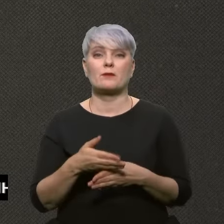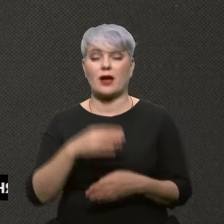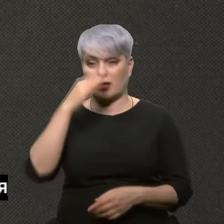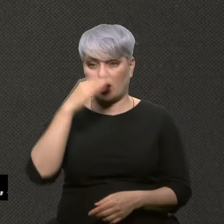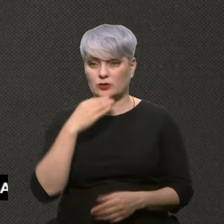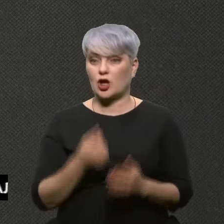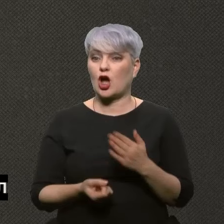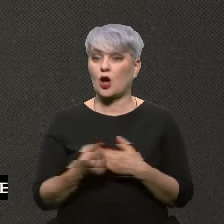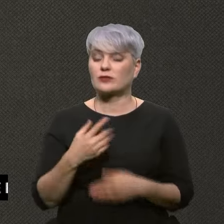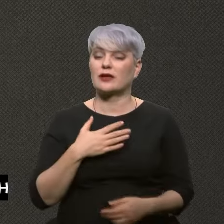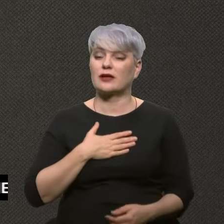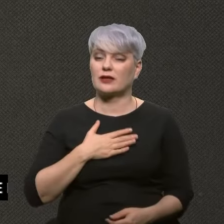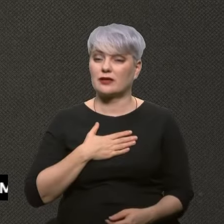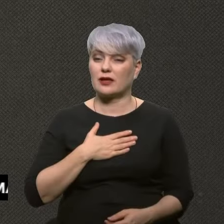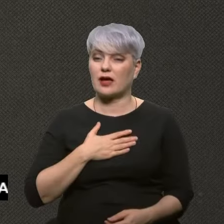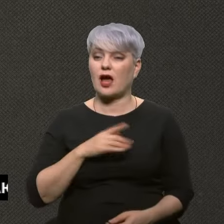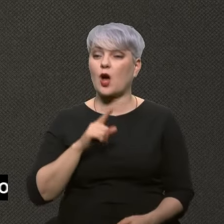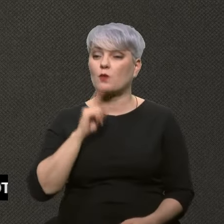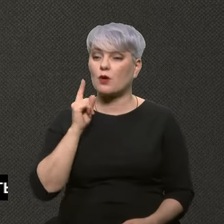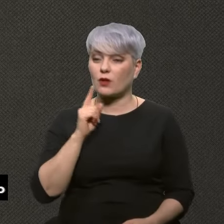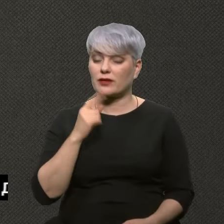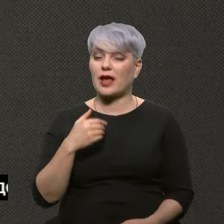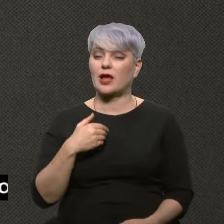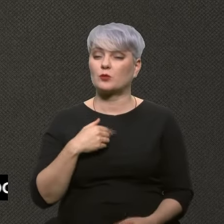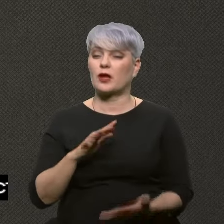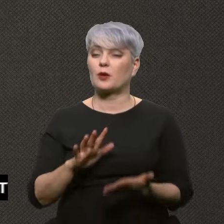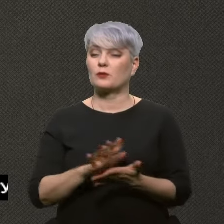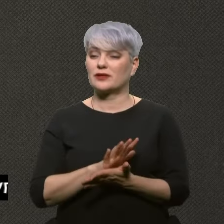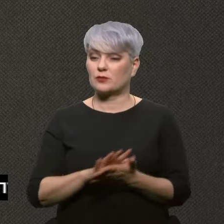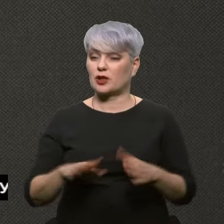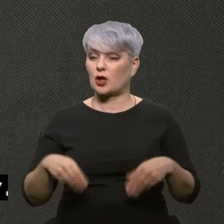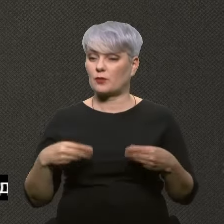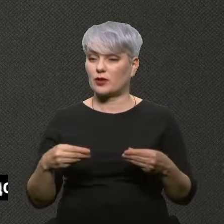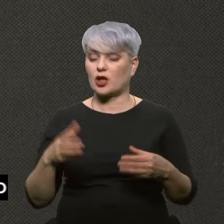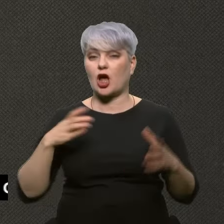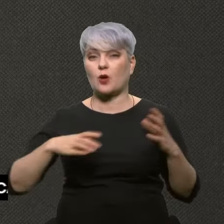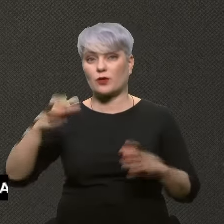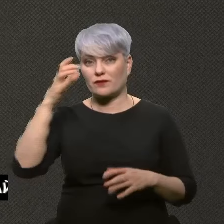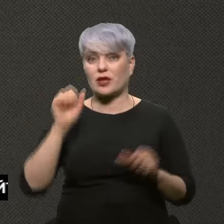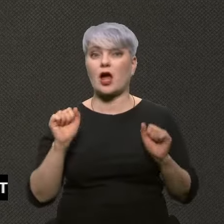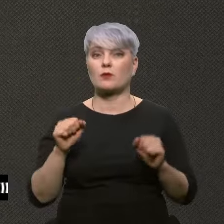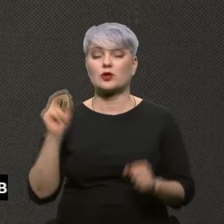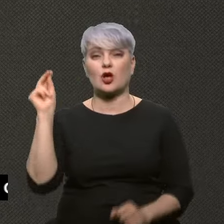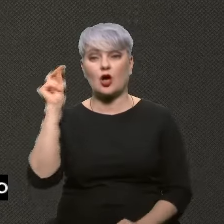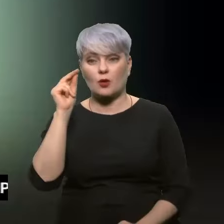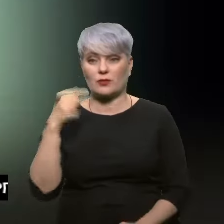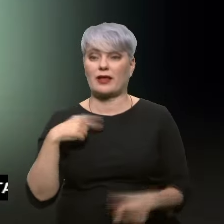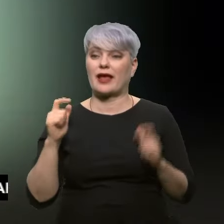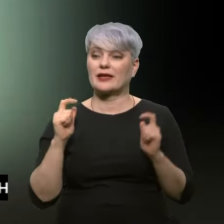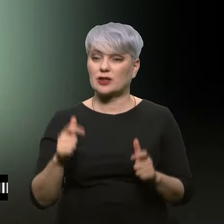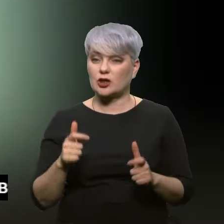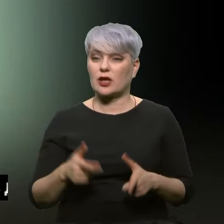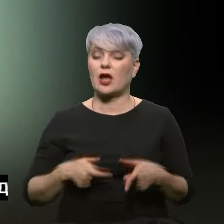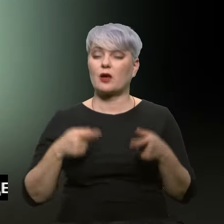І оказалось, що я достатньо молода, і мені безплатно пропонують від університету можливість навчатися. І я згодилась